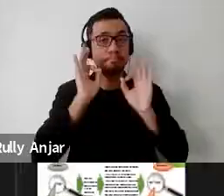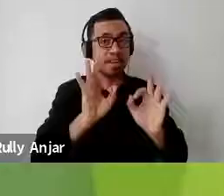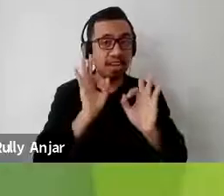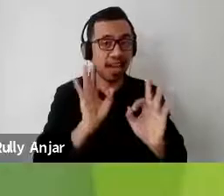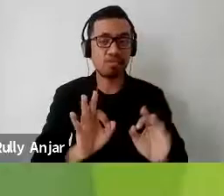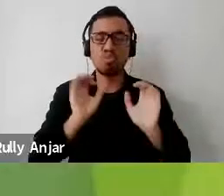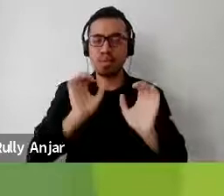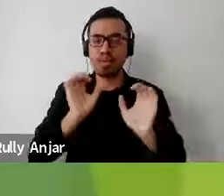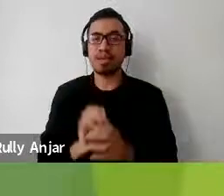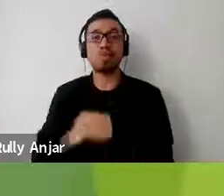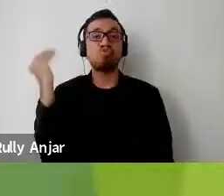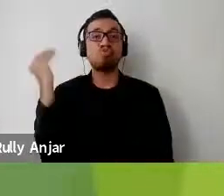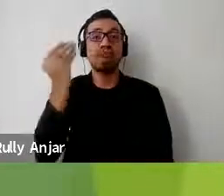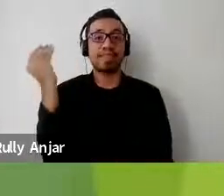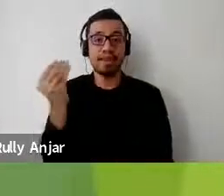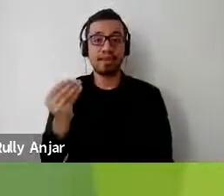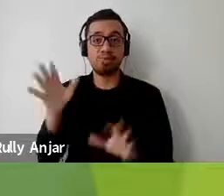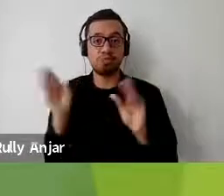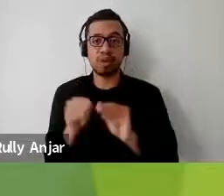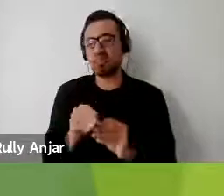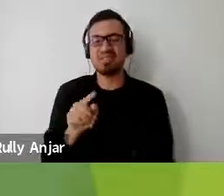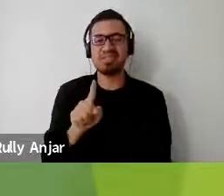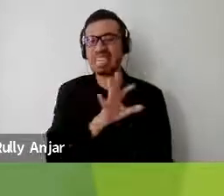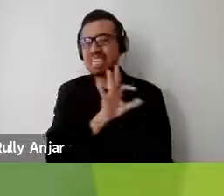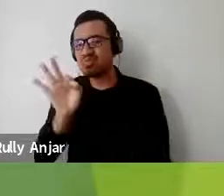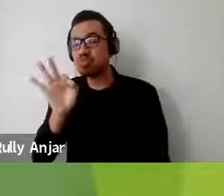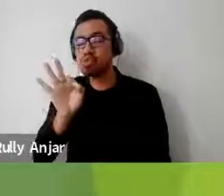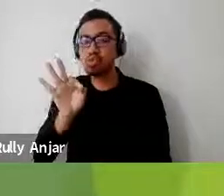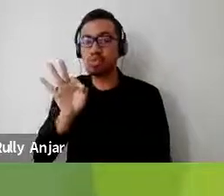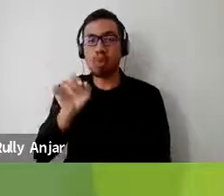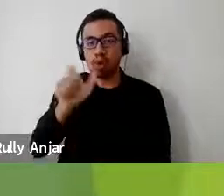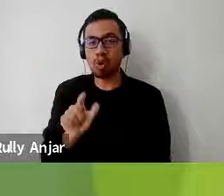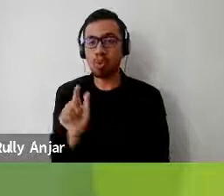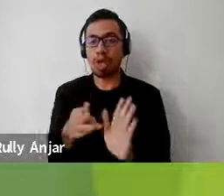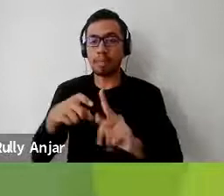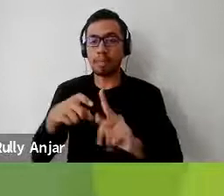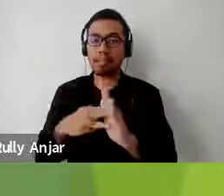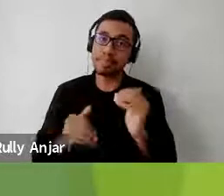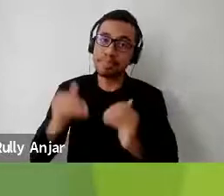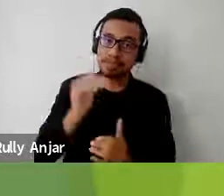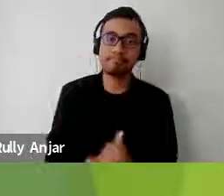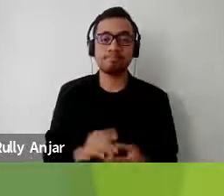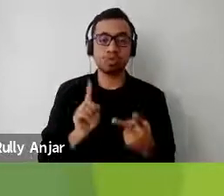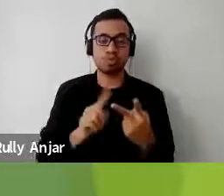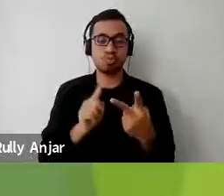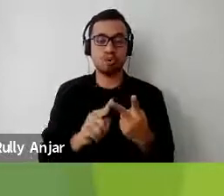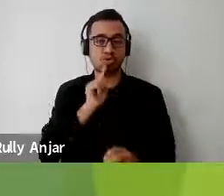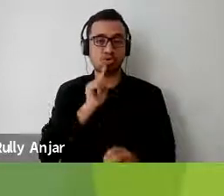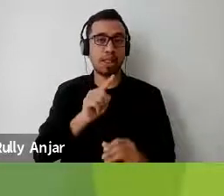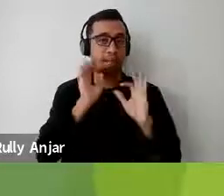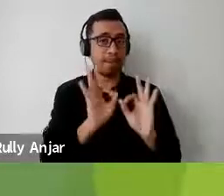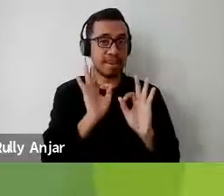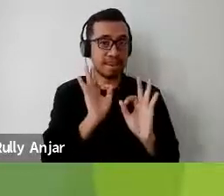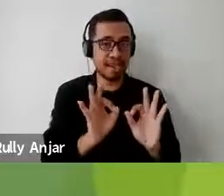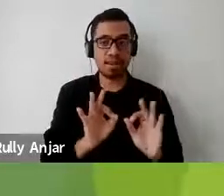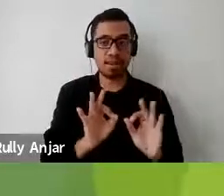terdapat jumlahnya yang sangat ribuan UMKM. Kemudian pendidikan juga demikian, bagaimana ibu kos, kemudian bagaimana tetangga berjualan